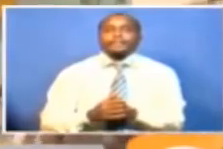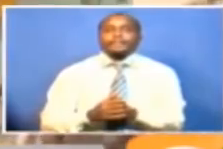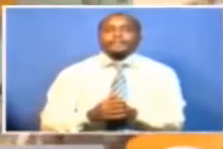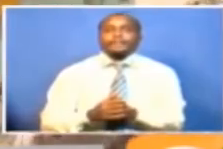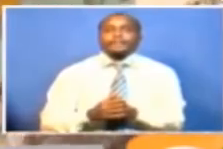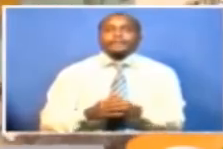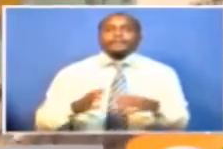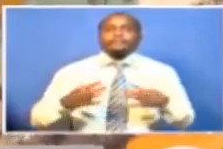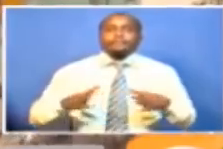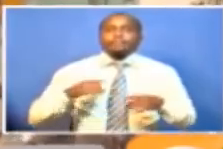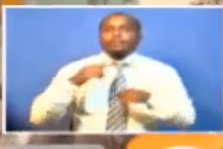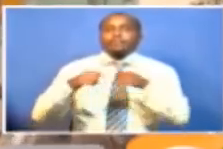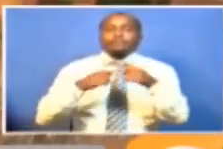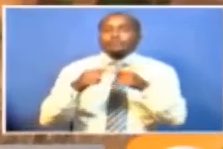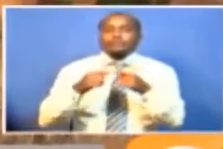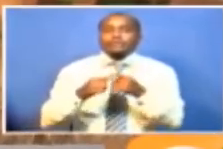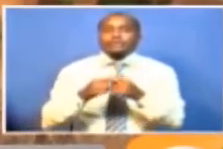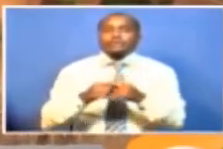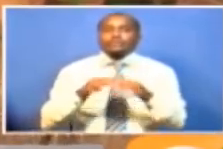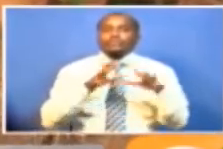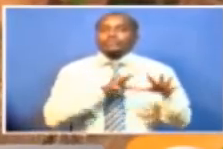Wakazi wakiendelea kukadiria hasara.